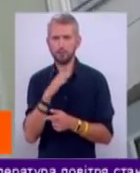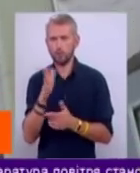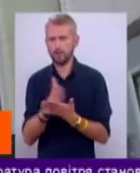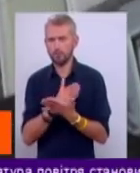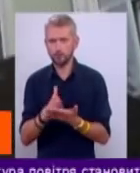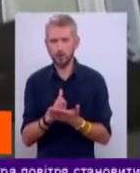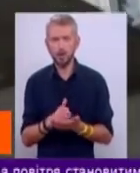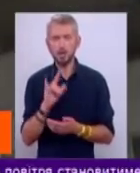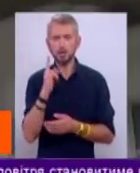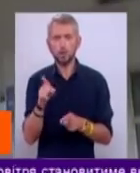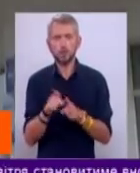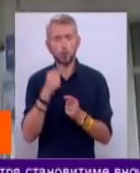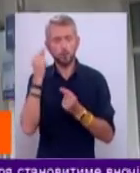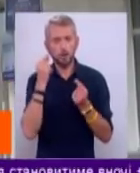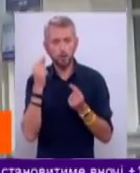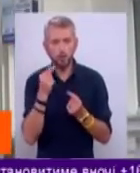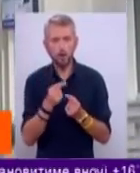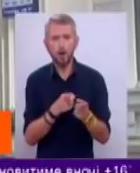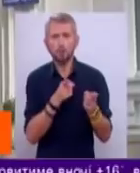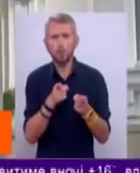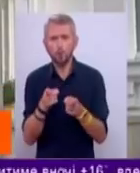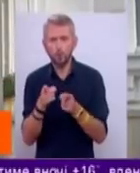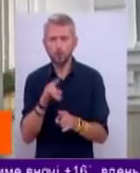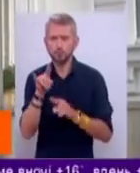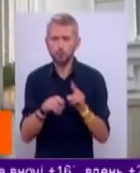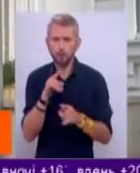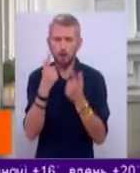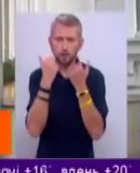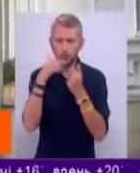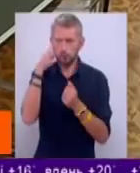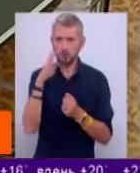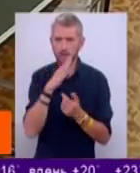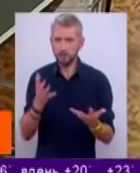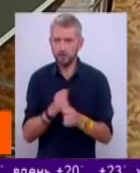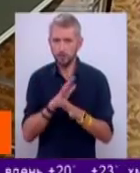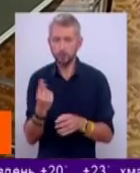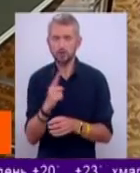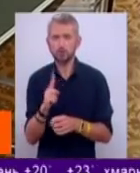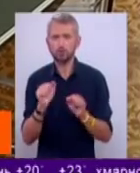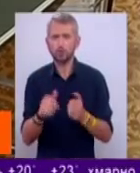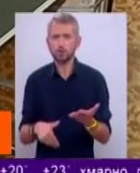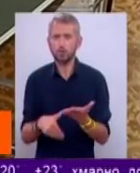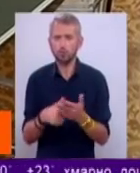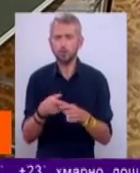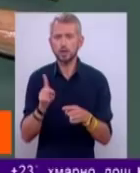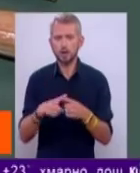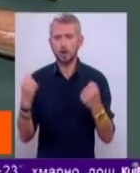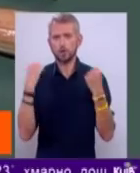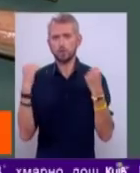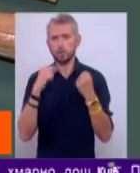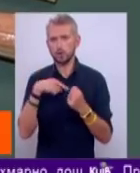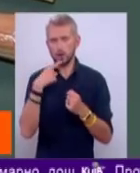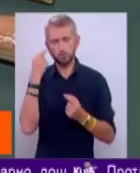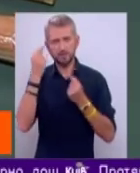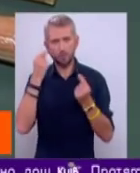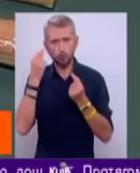з нестійкою психікою ані погрози, ані вмовляння, ані сльози батьків не врятують. Єдине, що може допомогти – це спорт, кажуть